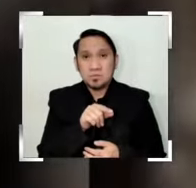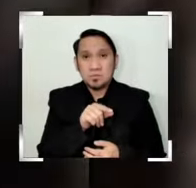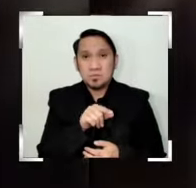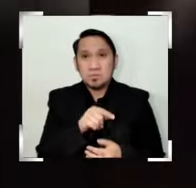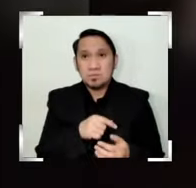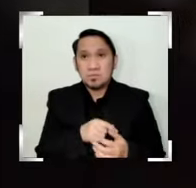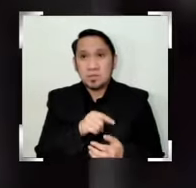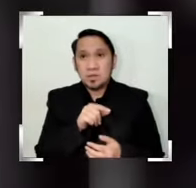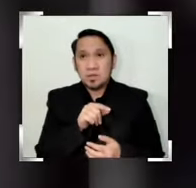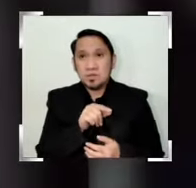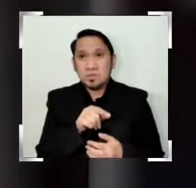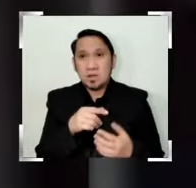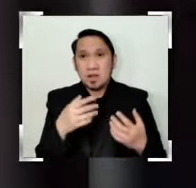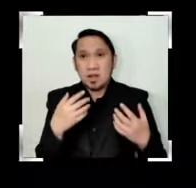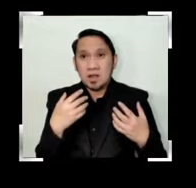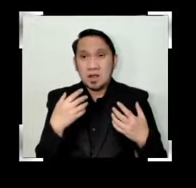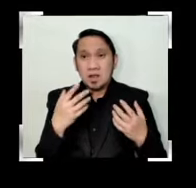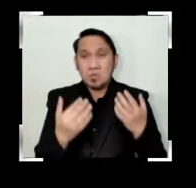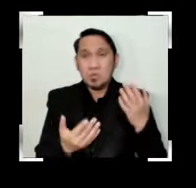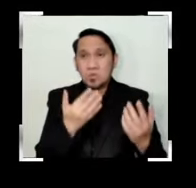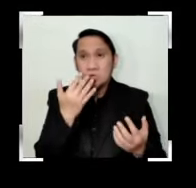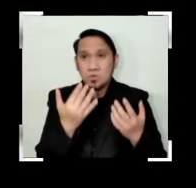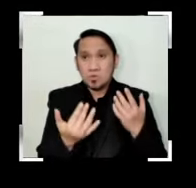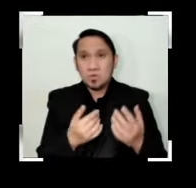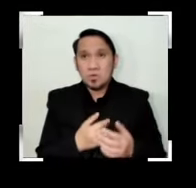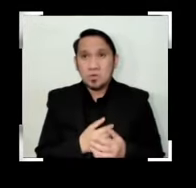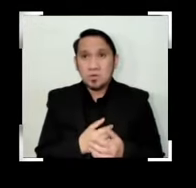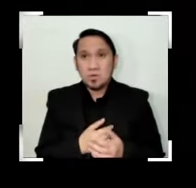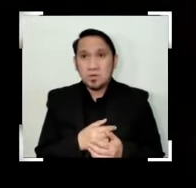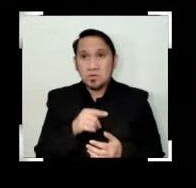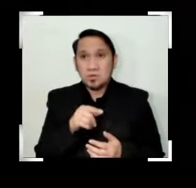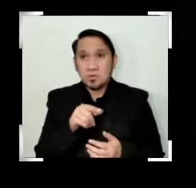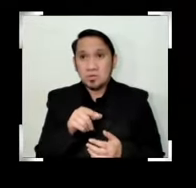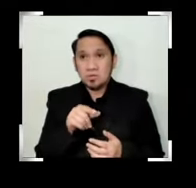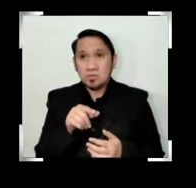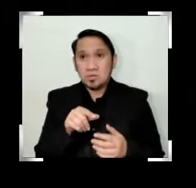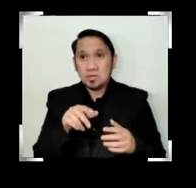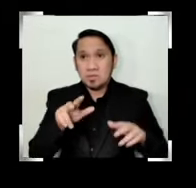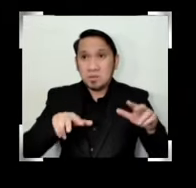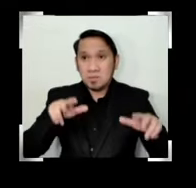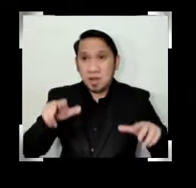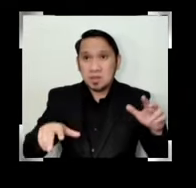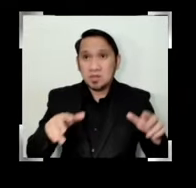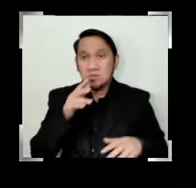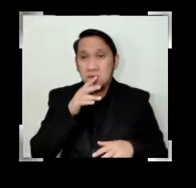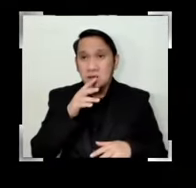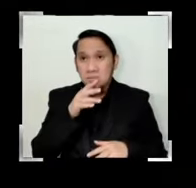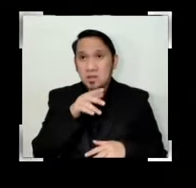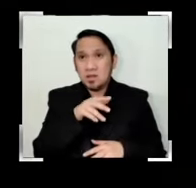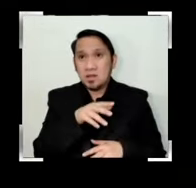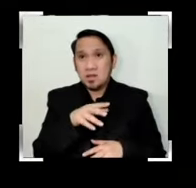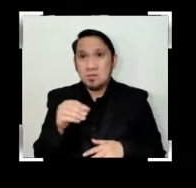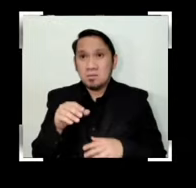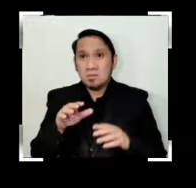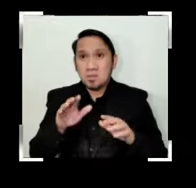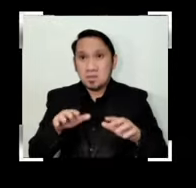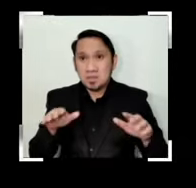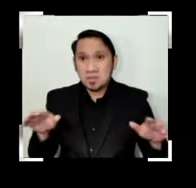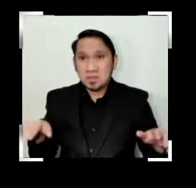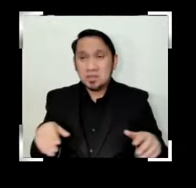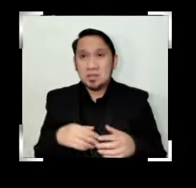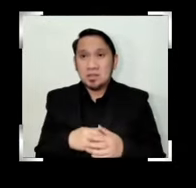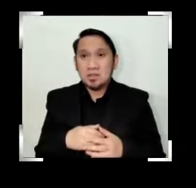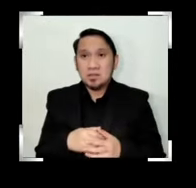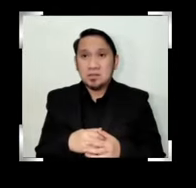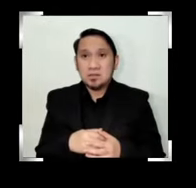kuan kalayo. Narato naman po ang mag-igsoon, mama sa bata. Tung